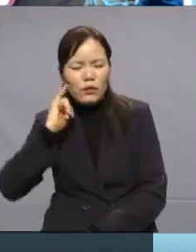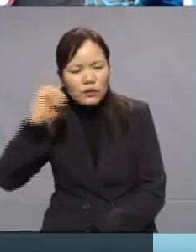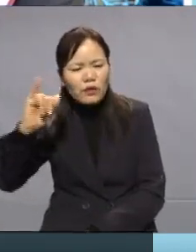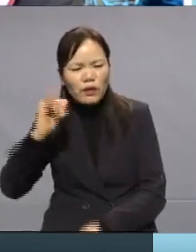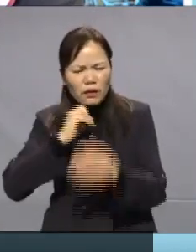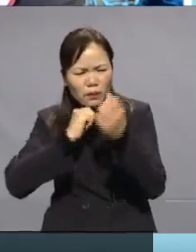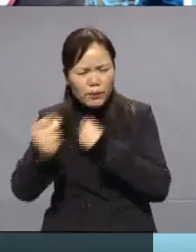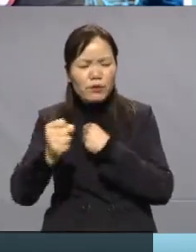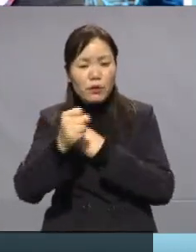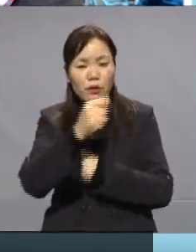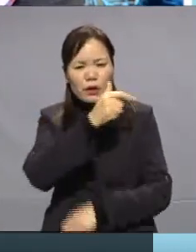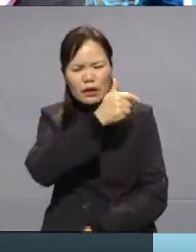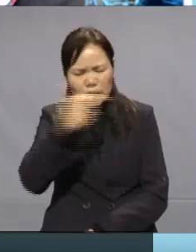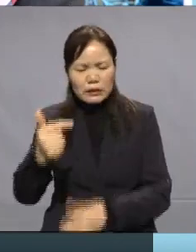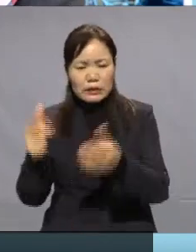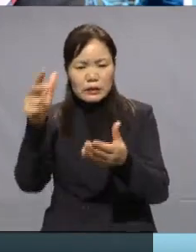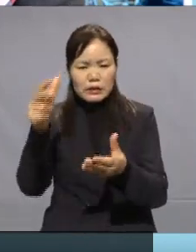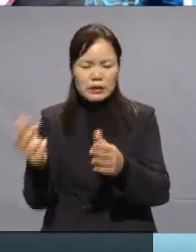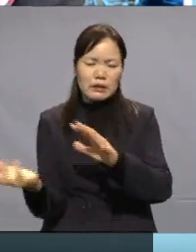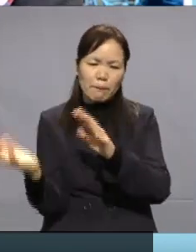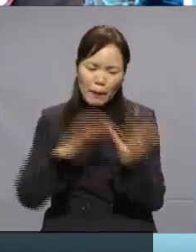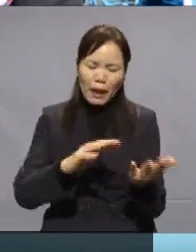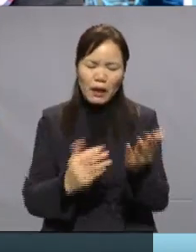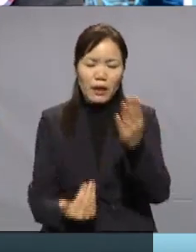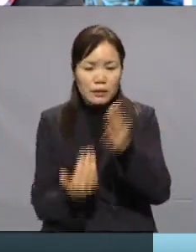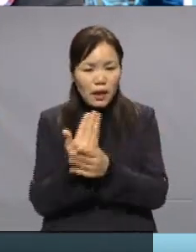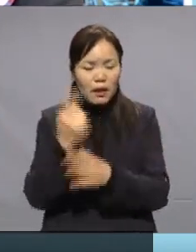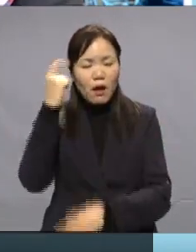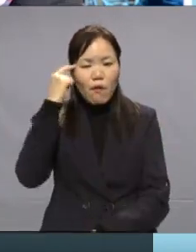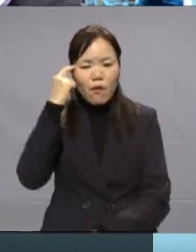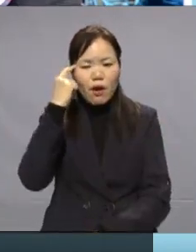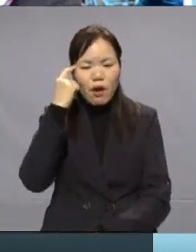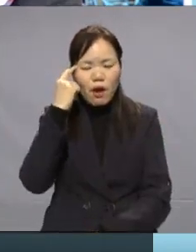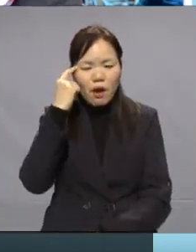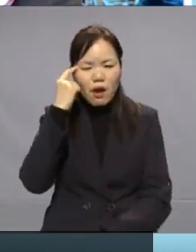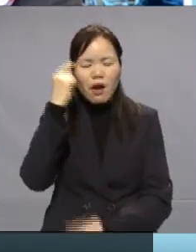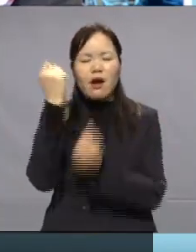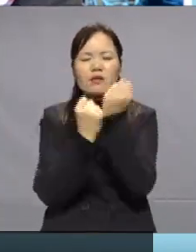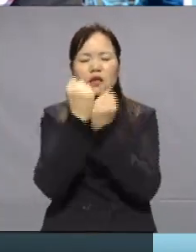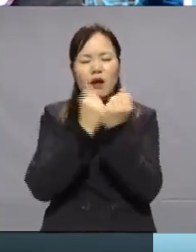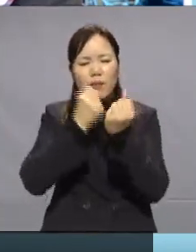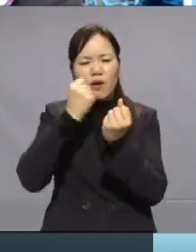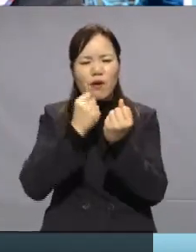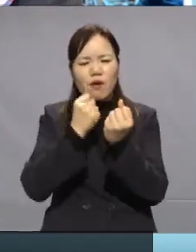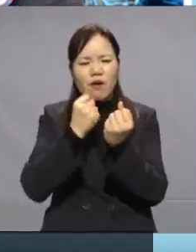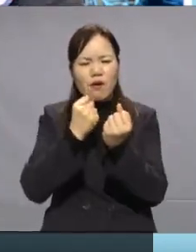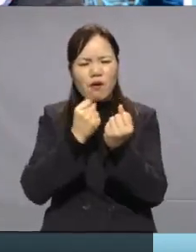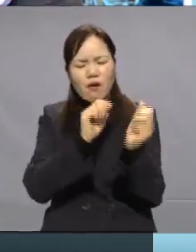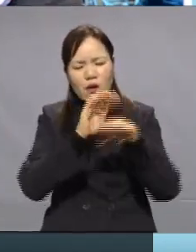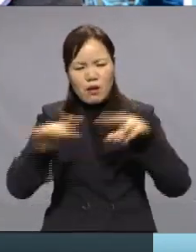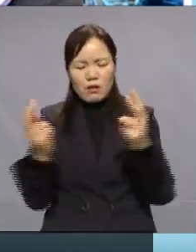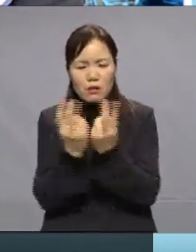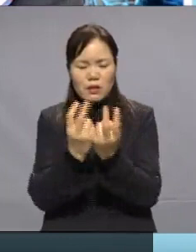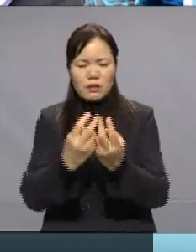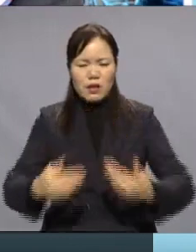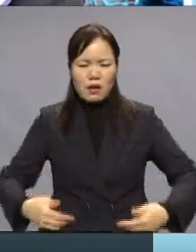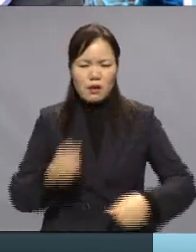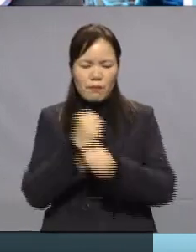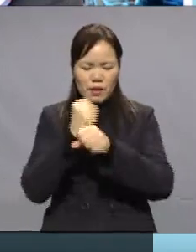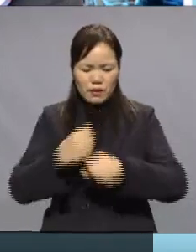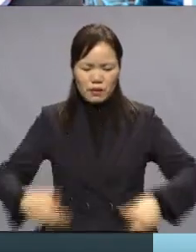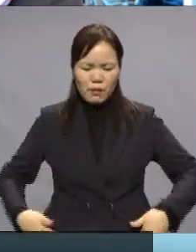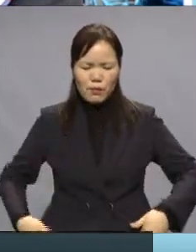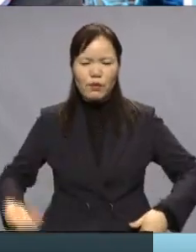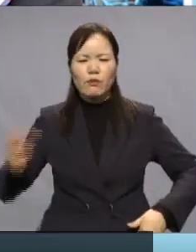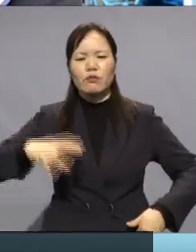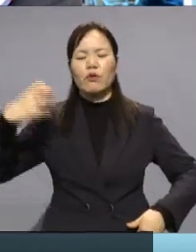참사가 벌어졌는지에 대한 제도된 해명과 사과 그리고 대책이 나와야 되는데 지금 이렇게 아무도 책임지지